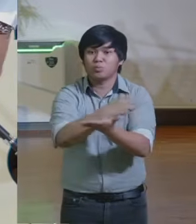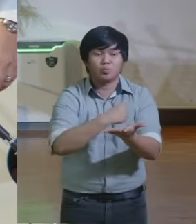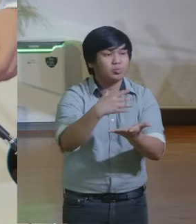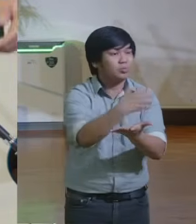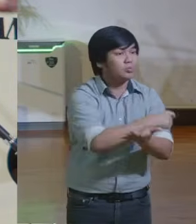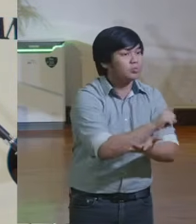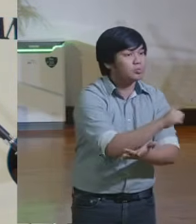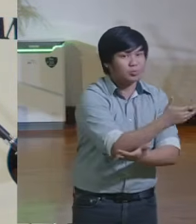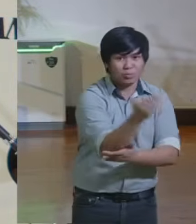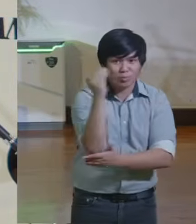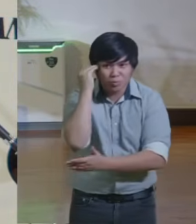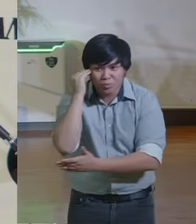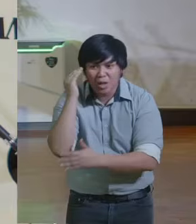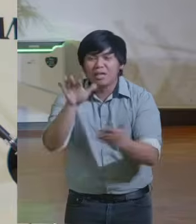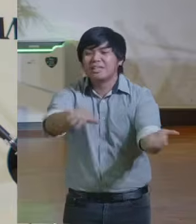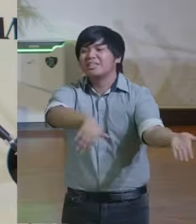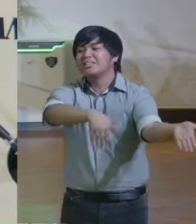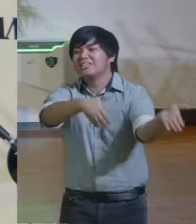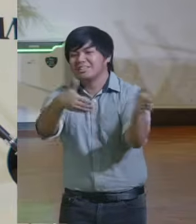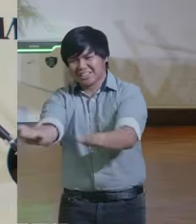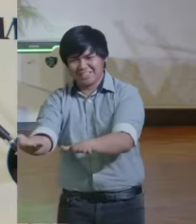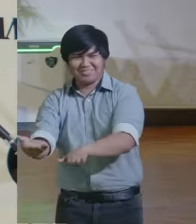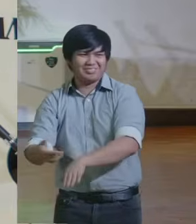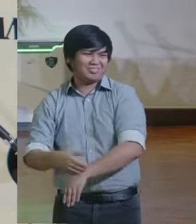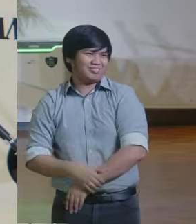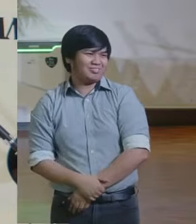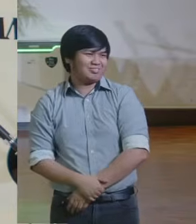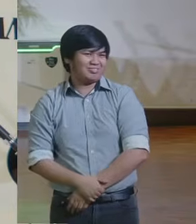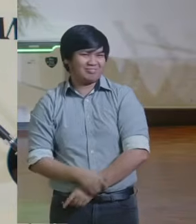Ayan, salamat naman. Gising pa pala kayo. Okay.